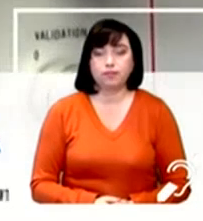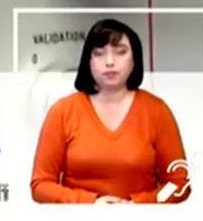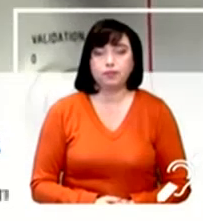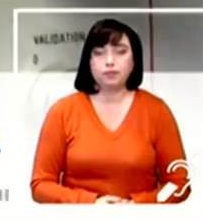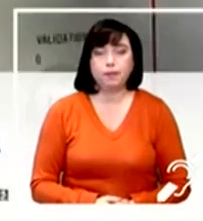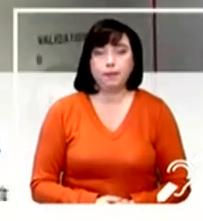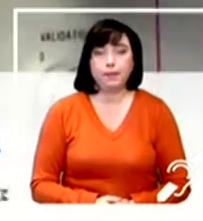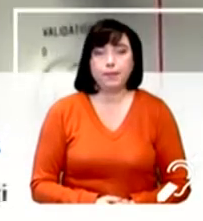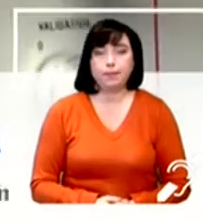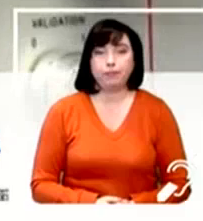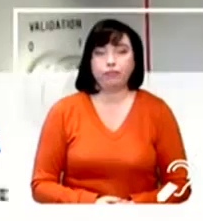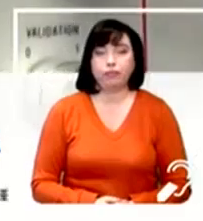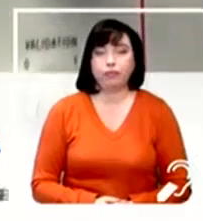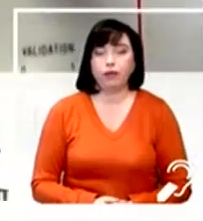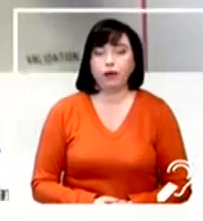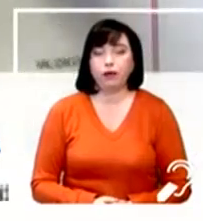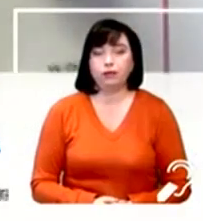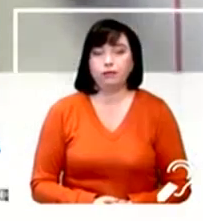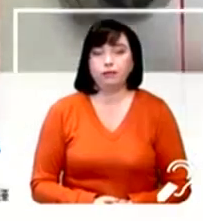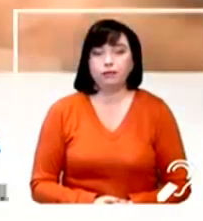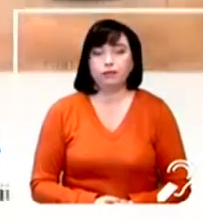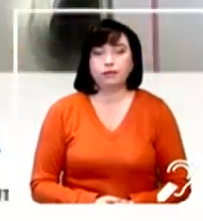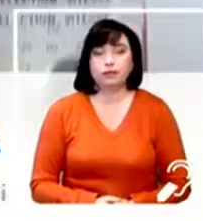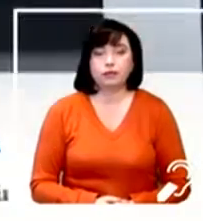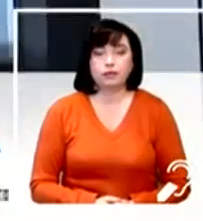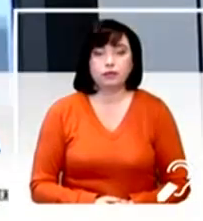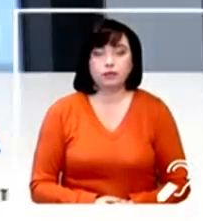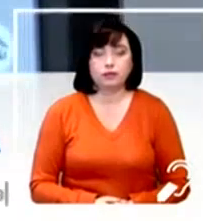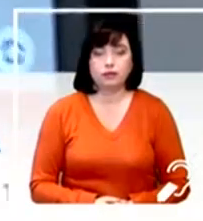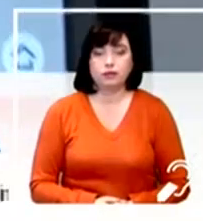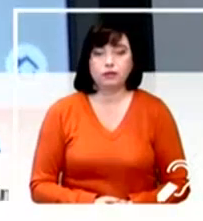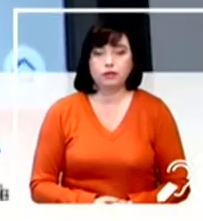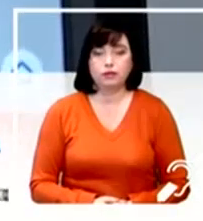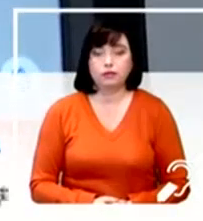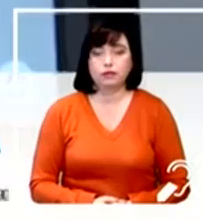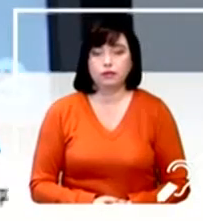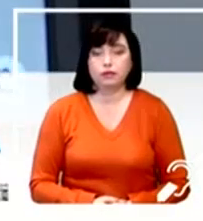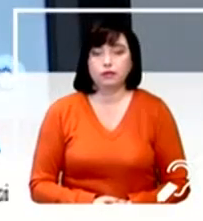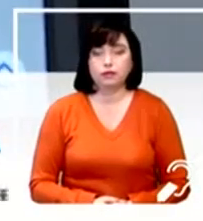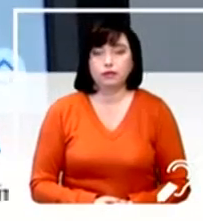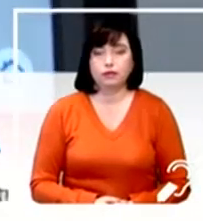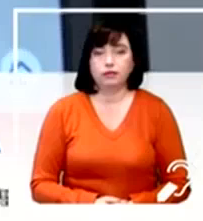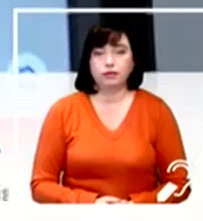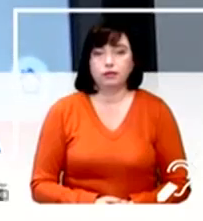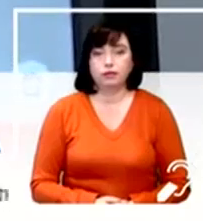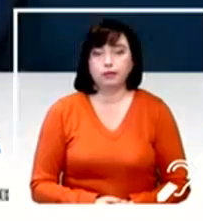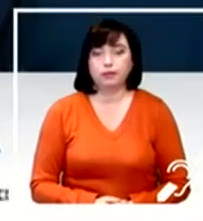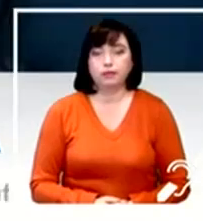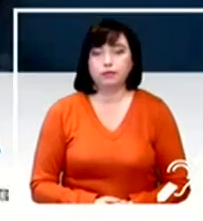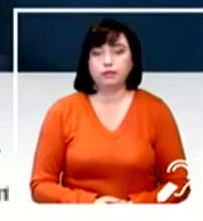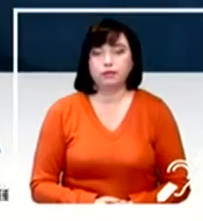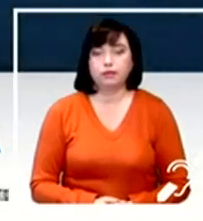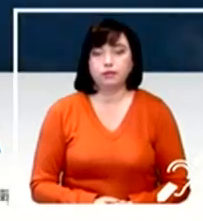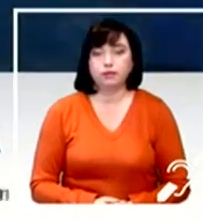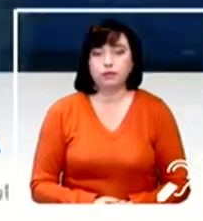rouges sur lesquelles on va devoir faire ce qu'on appelle de l'effacement. Donc il y a une gamme d'heures qui nous gêne pas trop, c'est